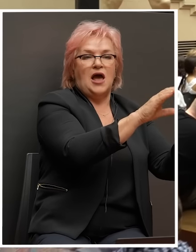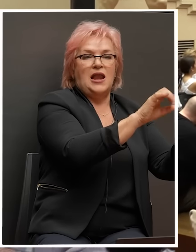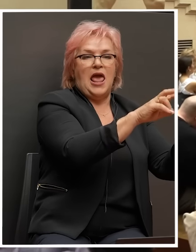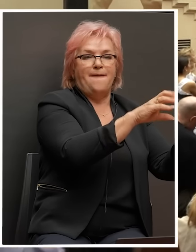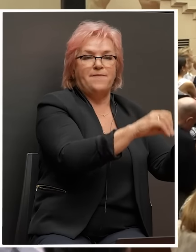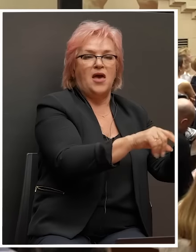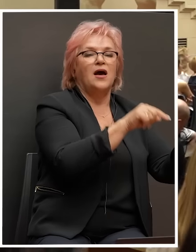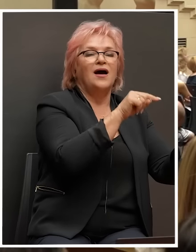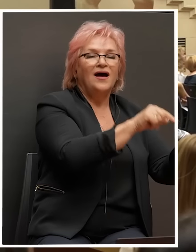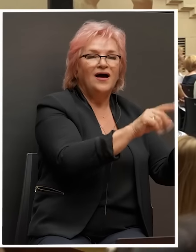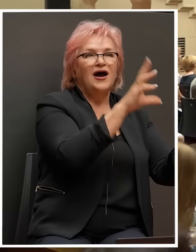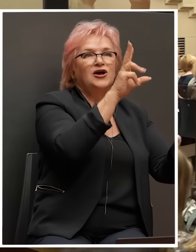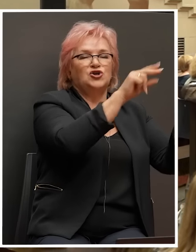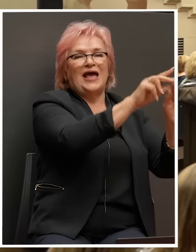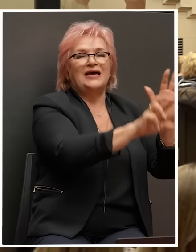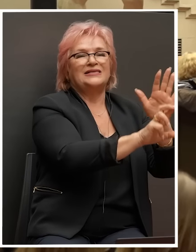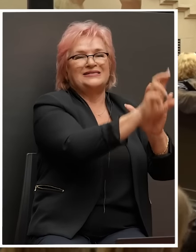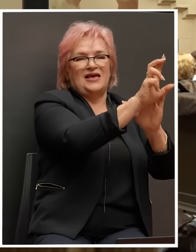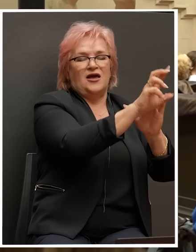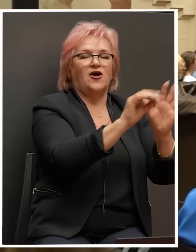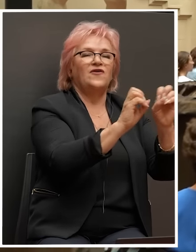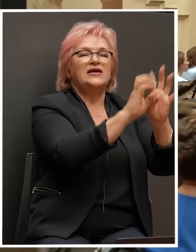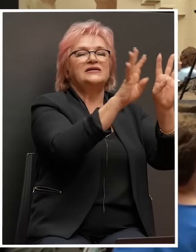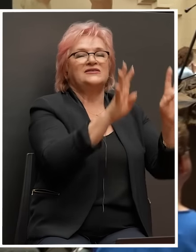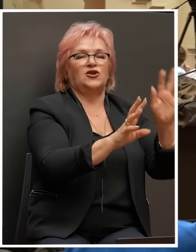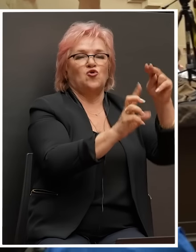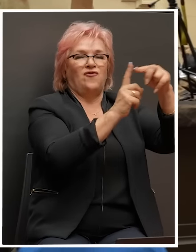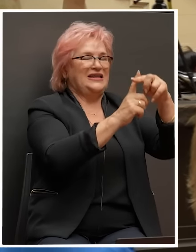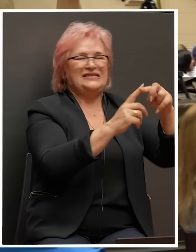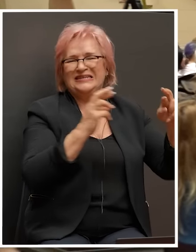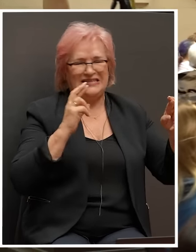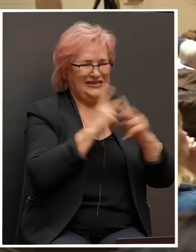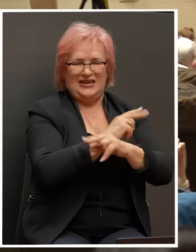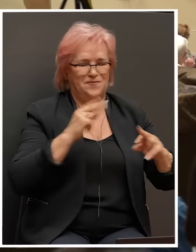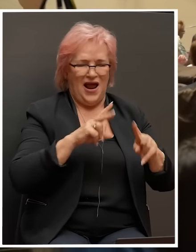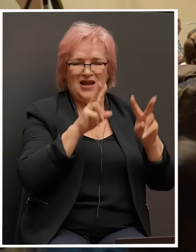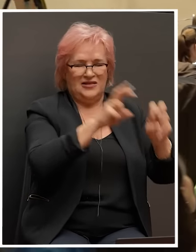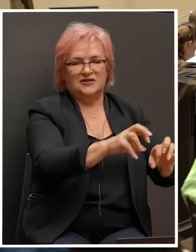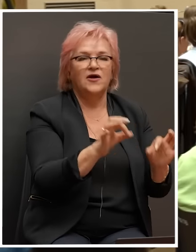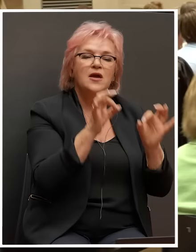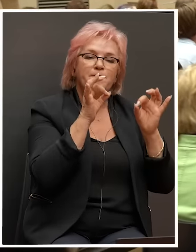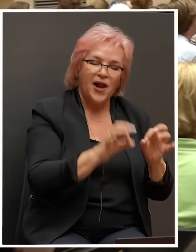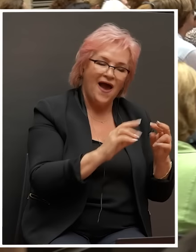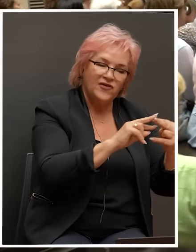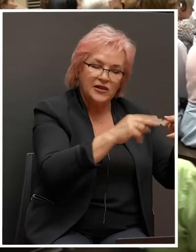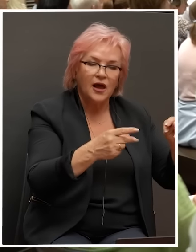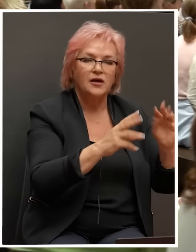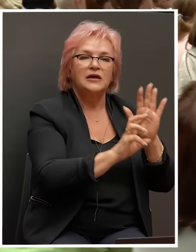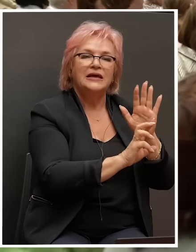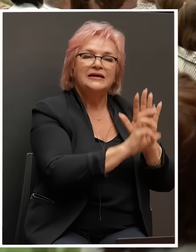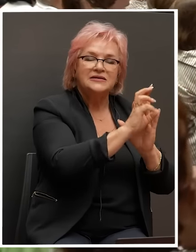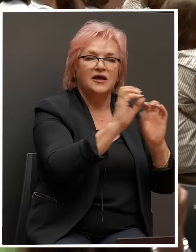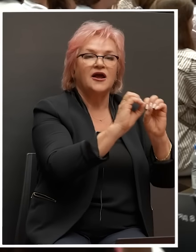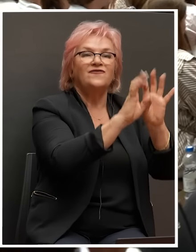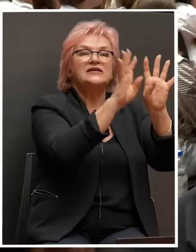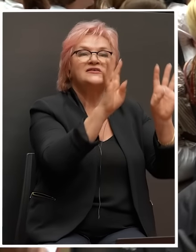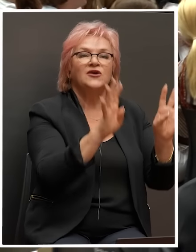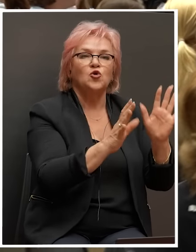часто переводят как «Церковь Святого Креста Иерусалимского». Этот перевод неверен, потому что правильный перевод – «Церковь Святого Креста